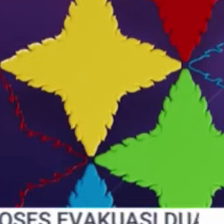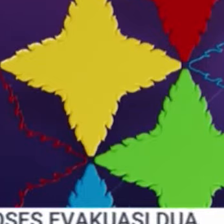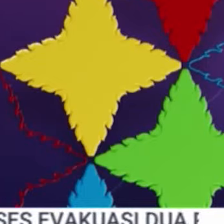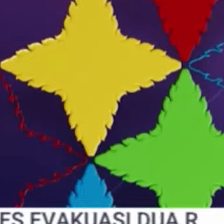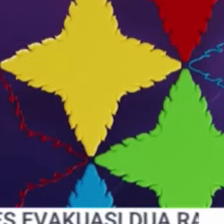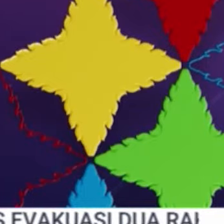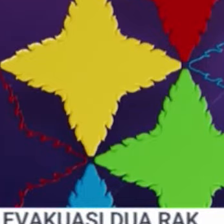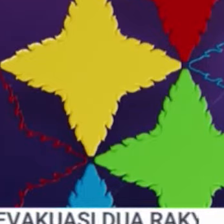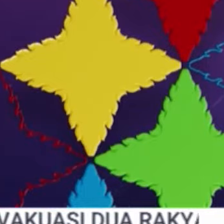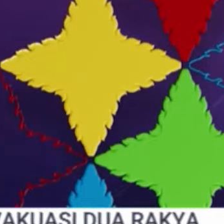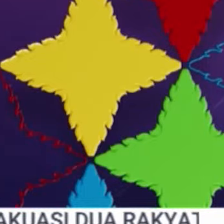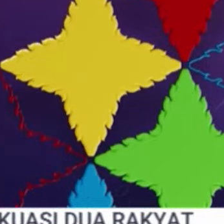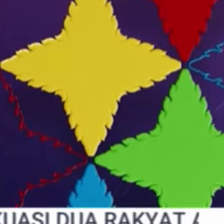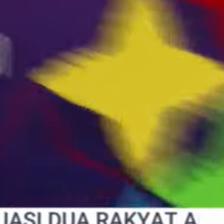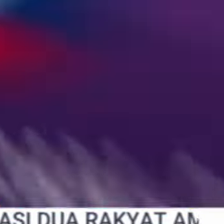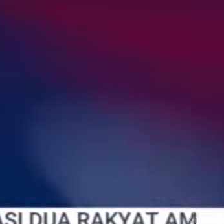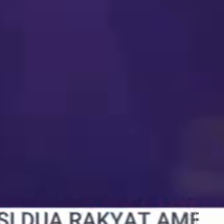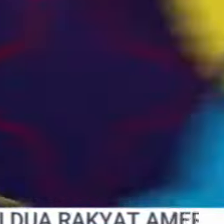dan saluran